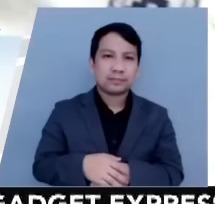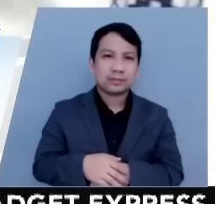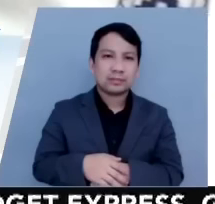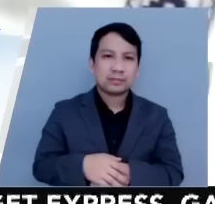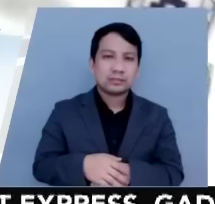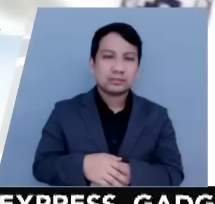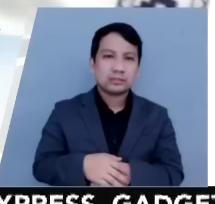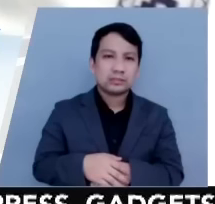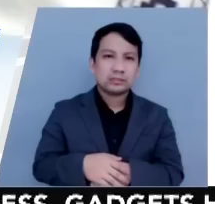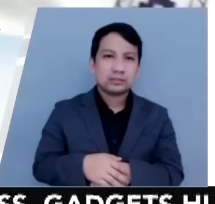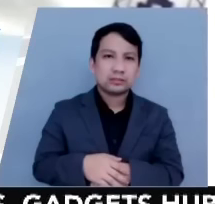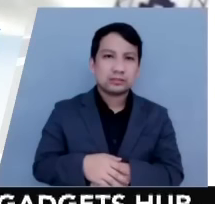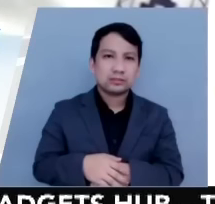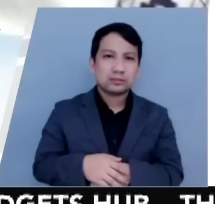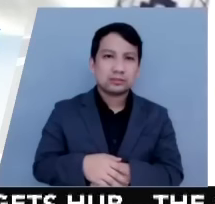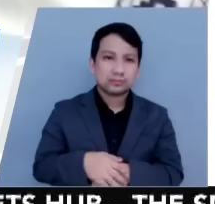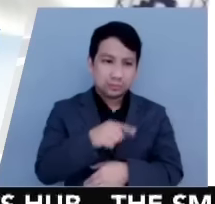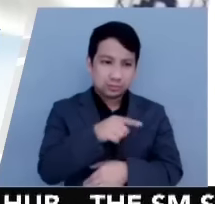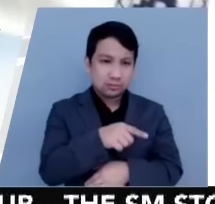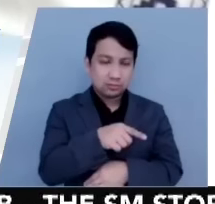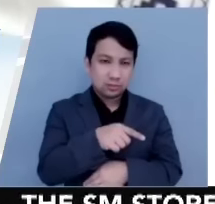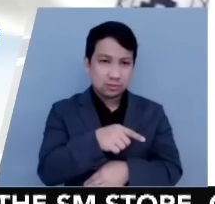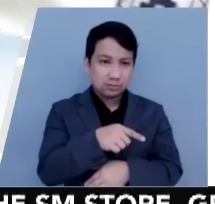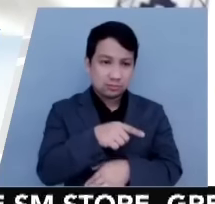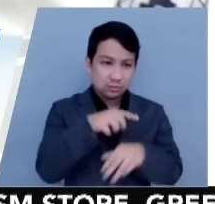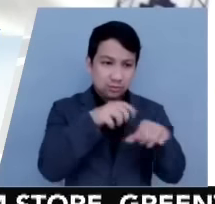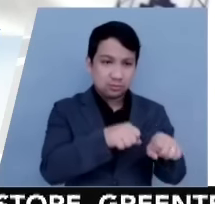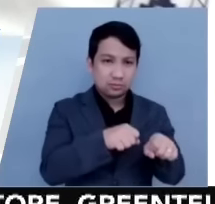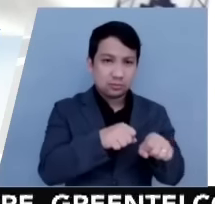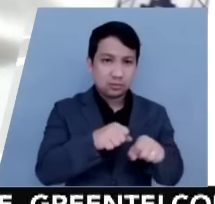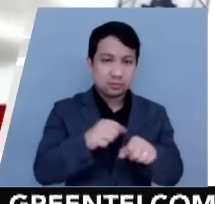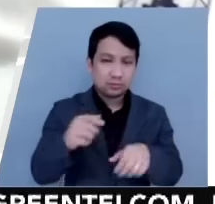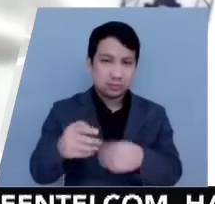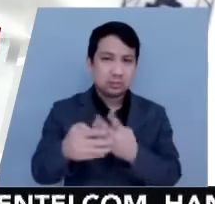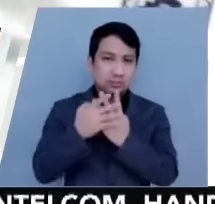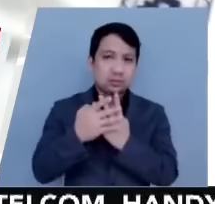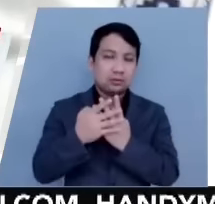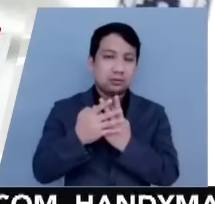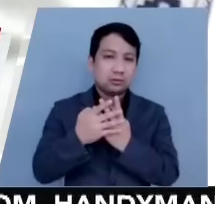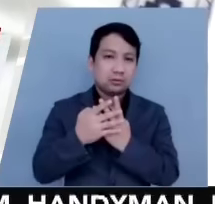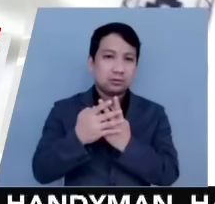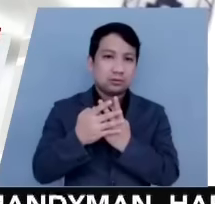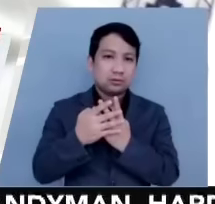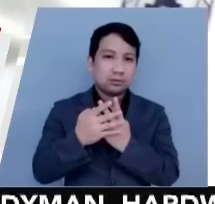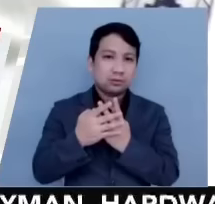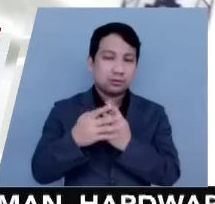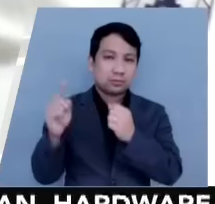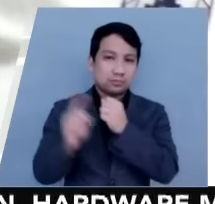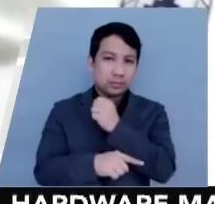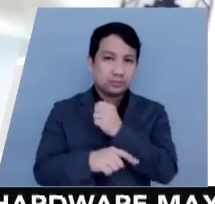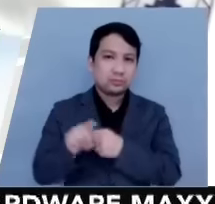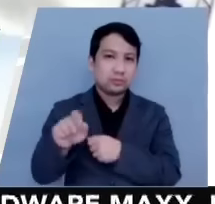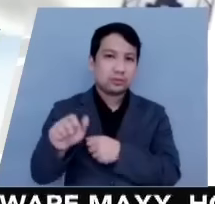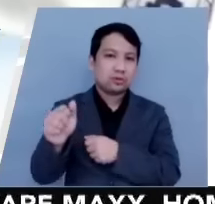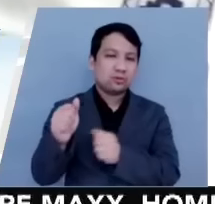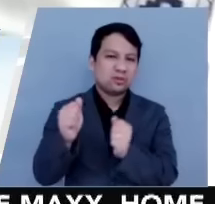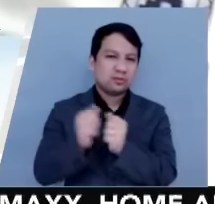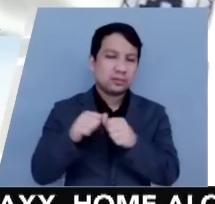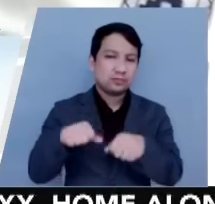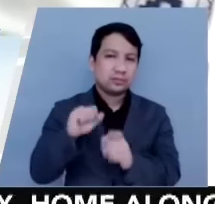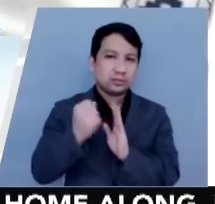You are cited in contempt and you will be detained as a penalty for violating Section 11 of